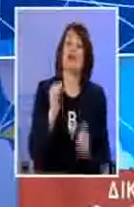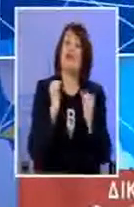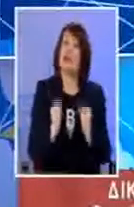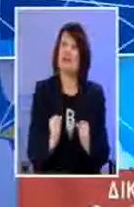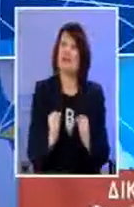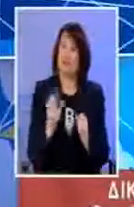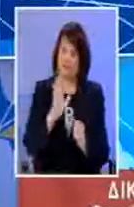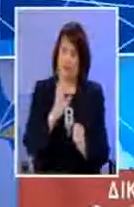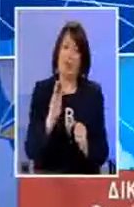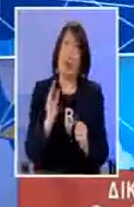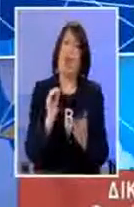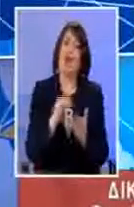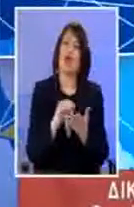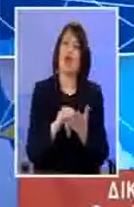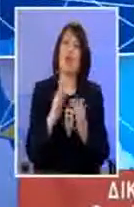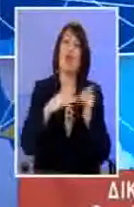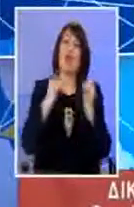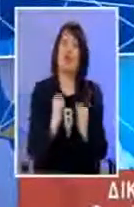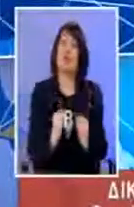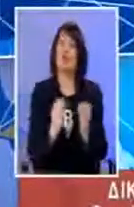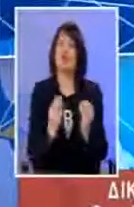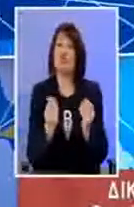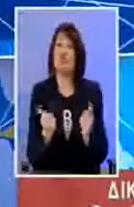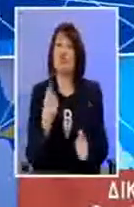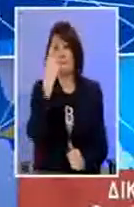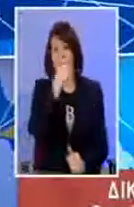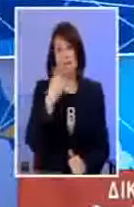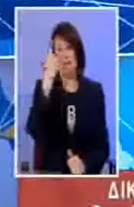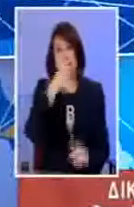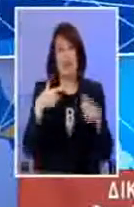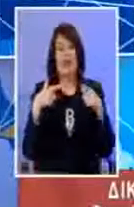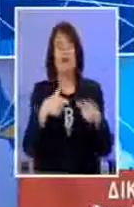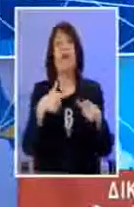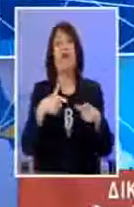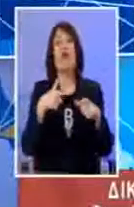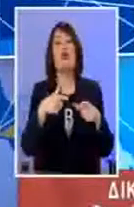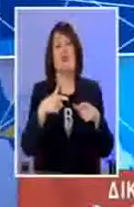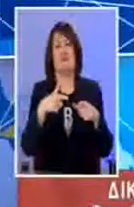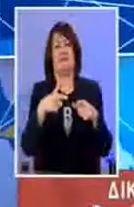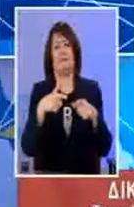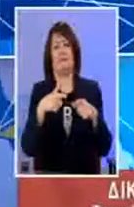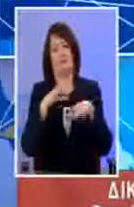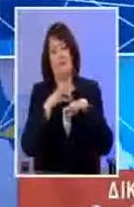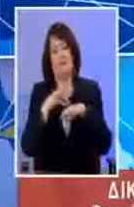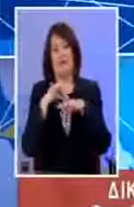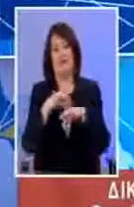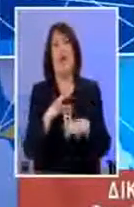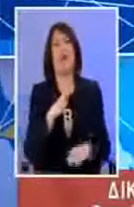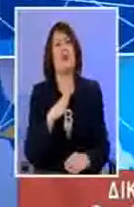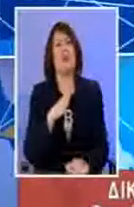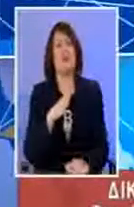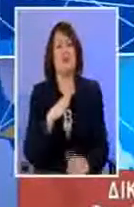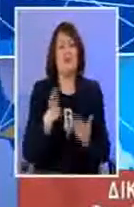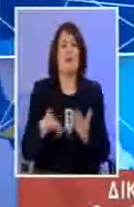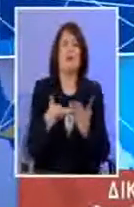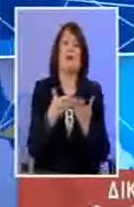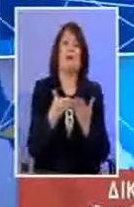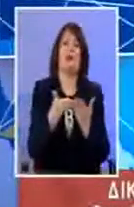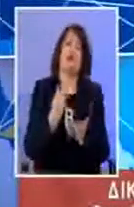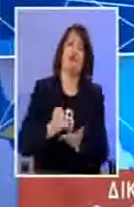να υποστηριχθεί αυτή η δομή, είναι το ζήτημα των προσωπικών βοηθών. Προσωπική βοηθή είναι άνθρωποι που